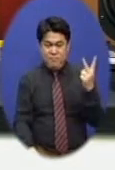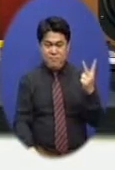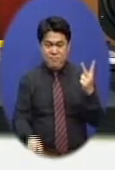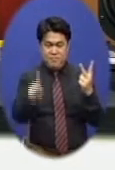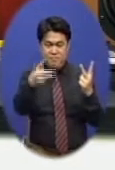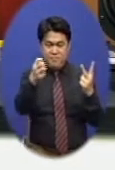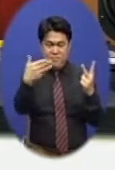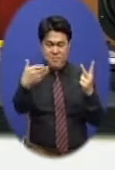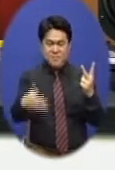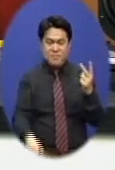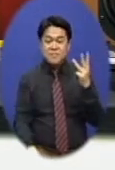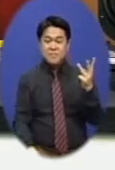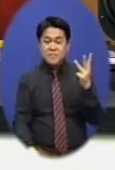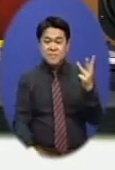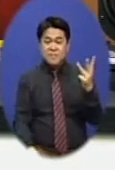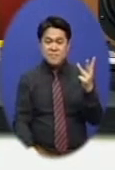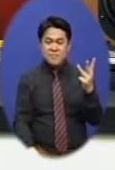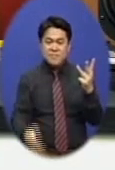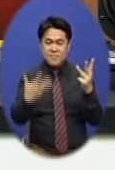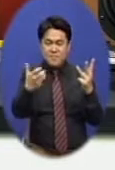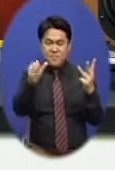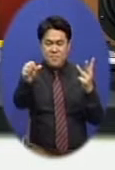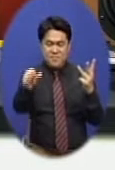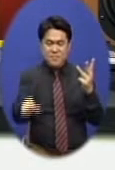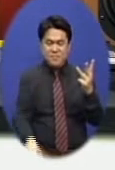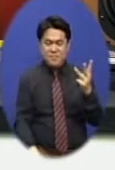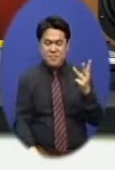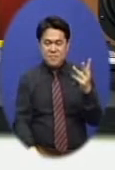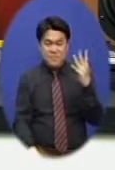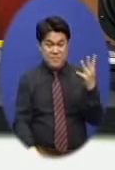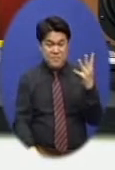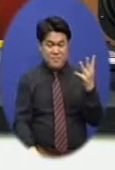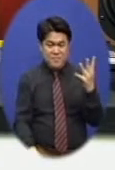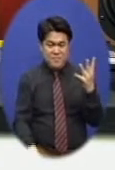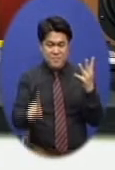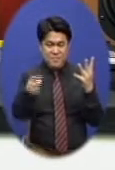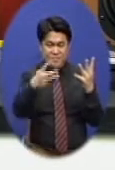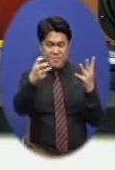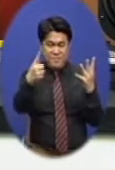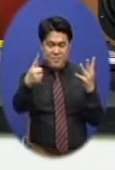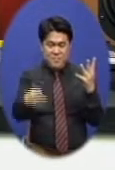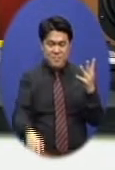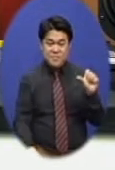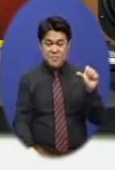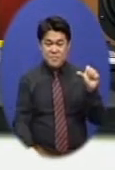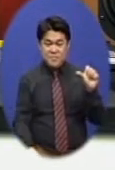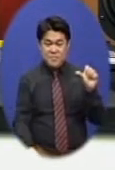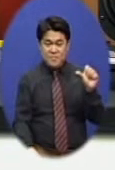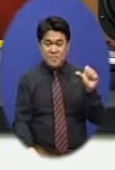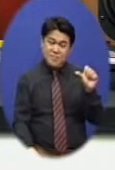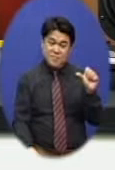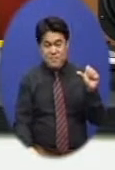2번은 139표. 3번 추장합니다. 85표. 네, 네. 4번 131표.